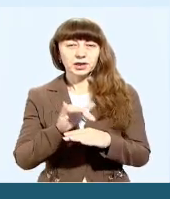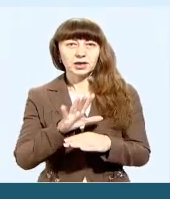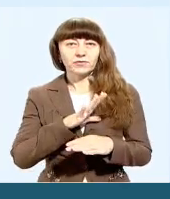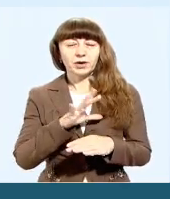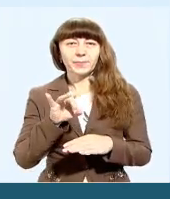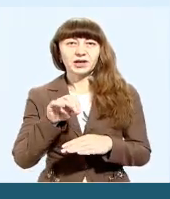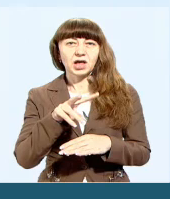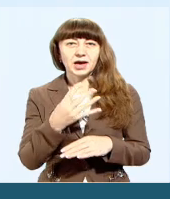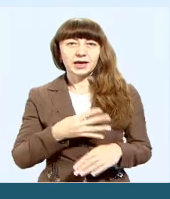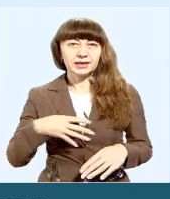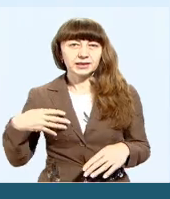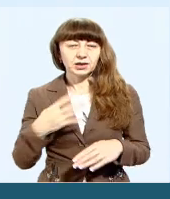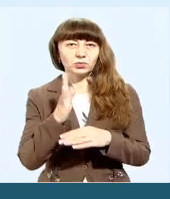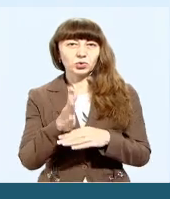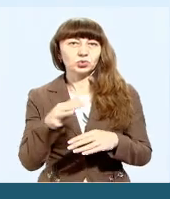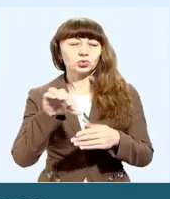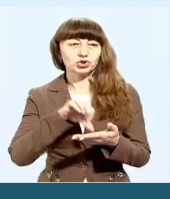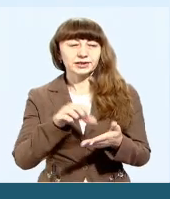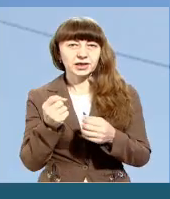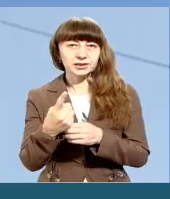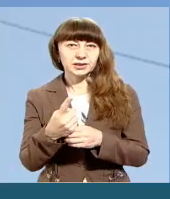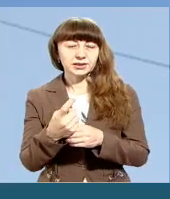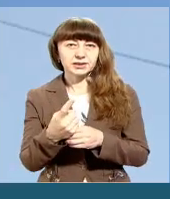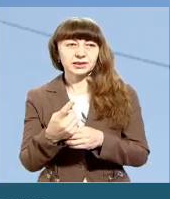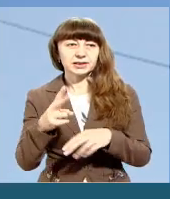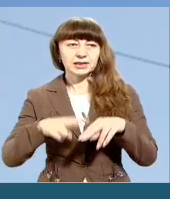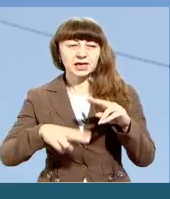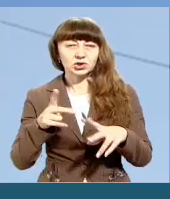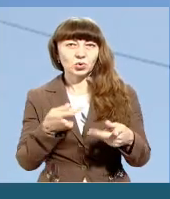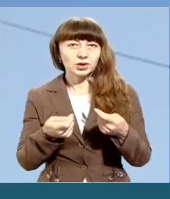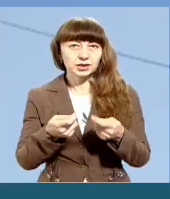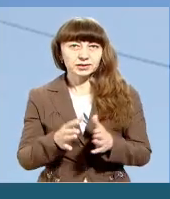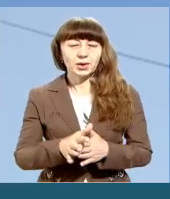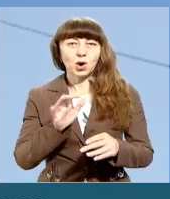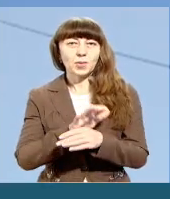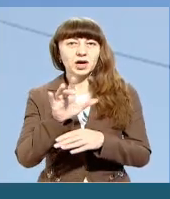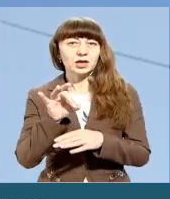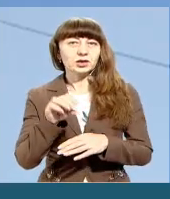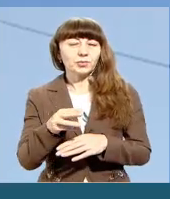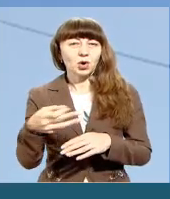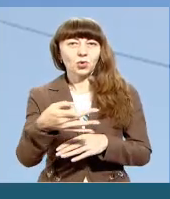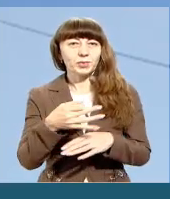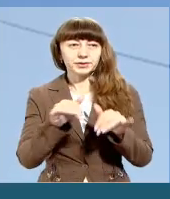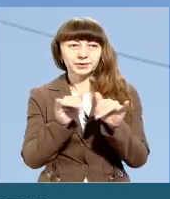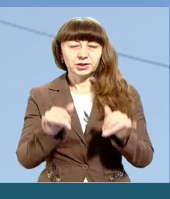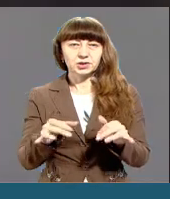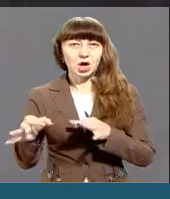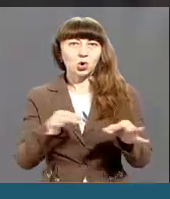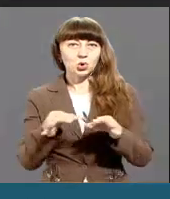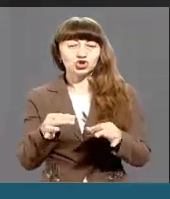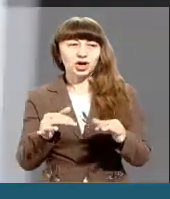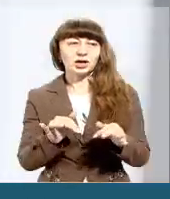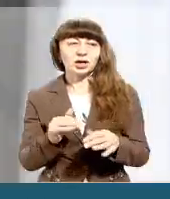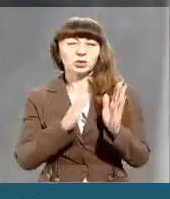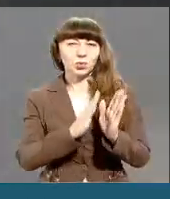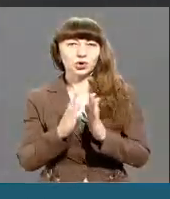іске асырылу деңгейі тұрақты бақылауда болады. Облыс әкімінің тапсырмасы бойынша байланыста кезең-кезеңімен пайдалануға беру бойынша